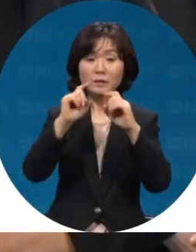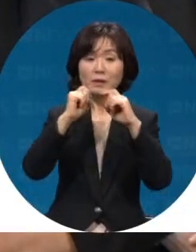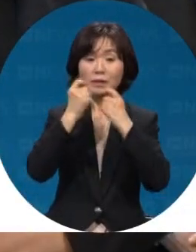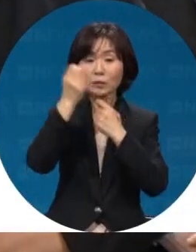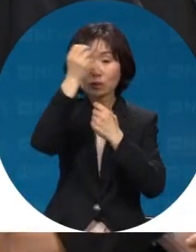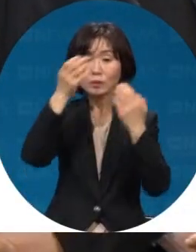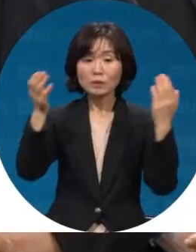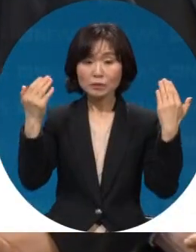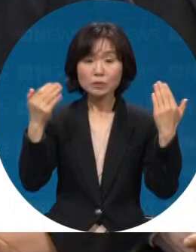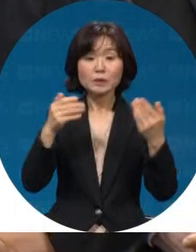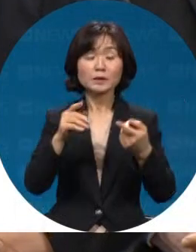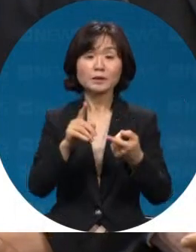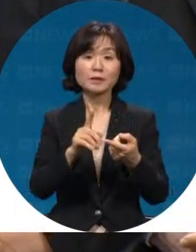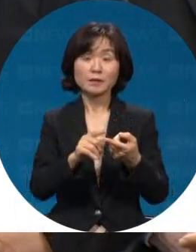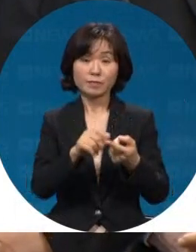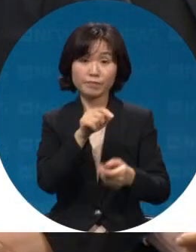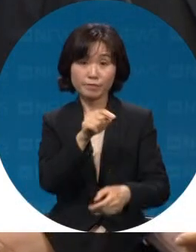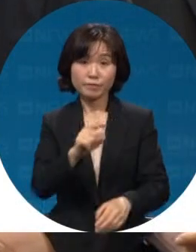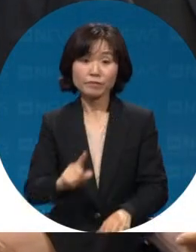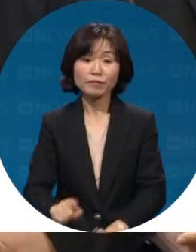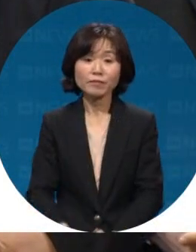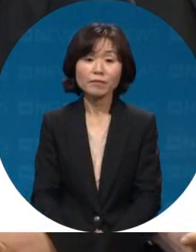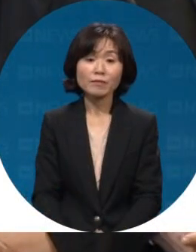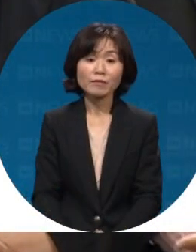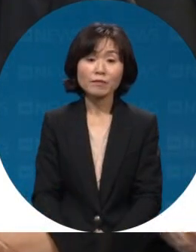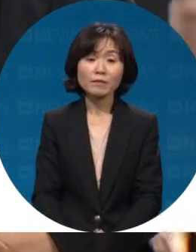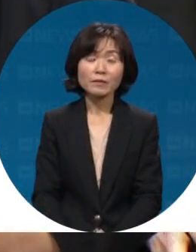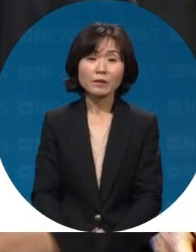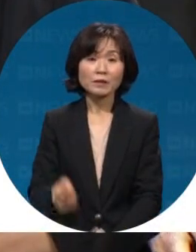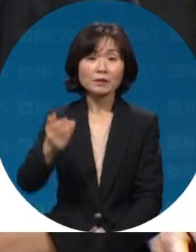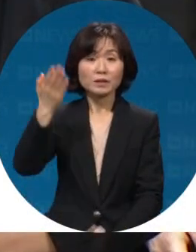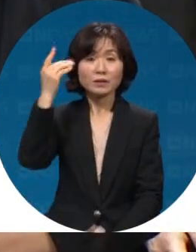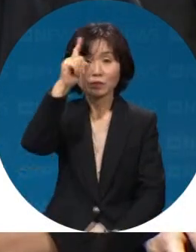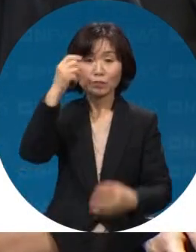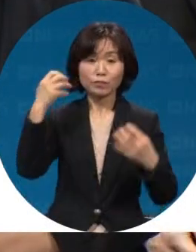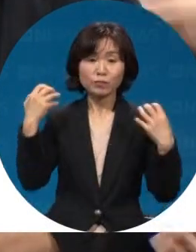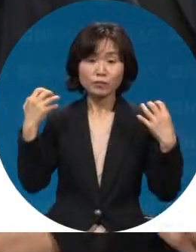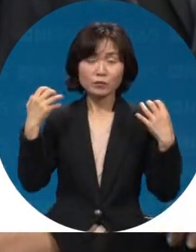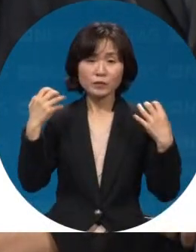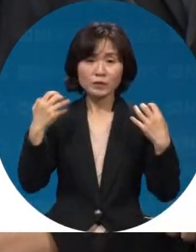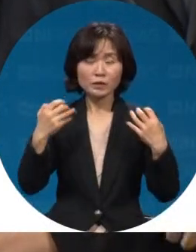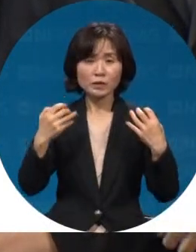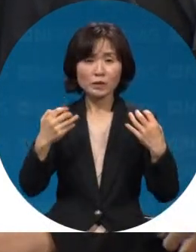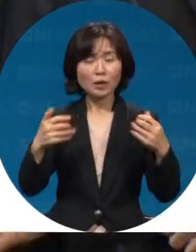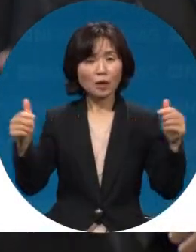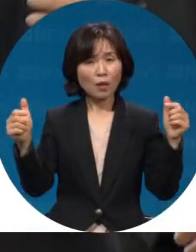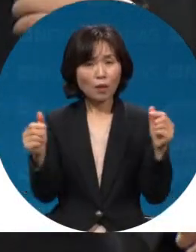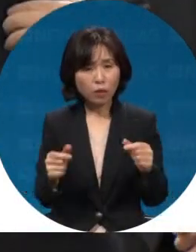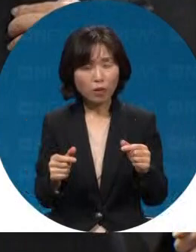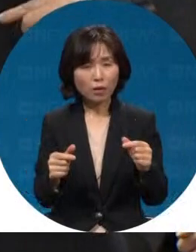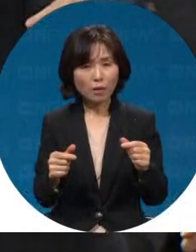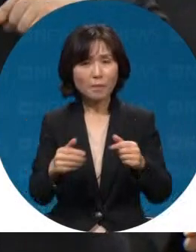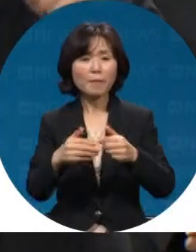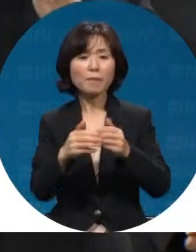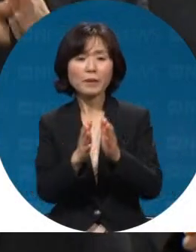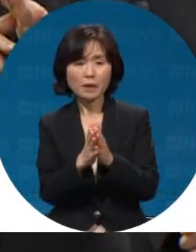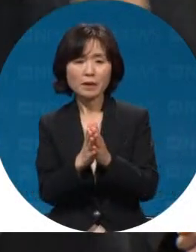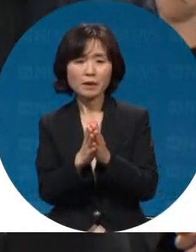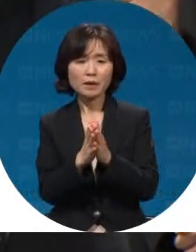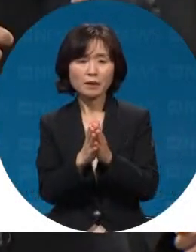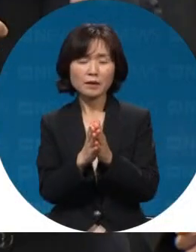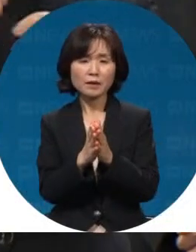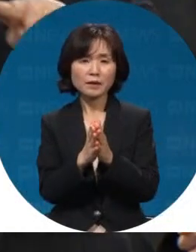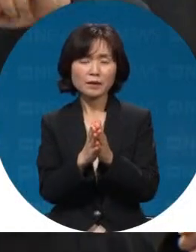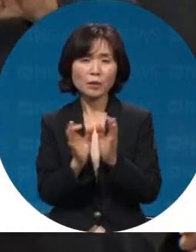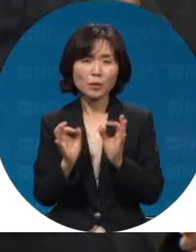어어 에 대해서는 아 이전 정부에서 축소 내지는 폐지 쪽에 에